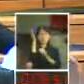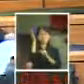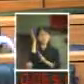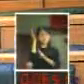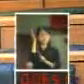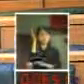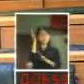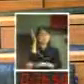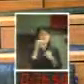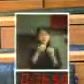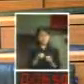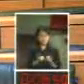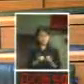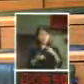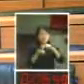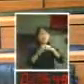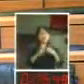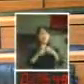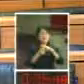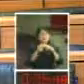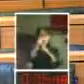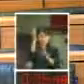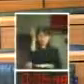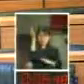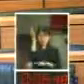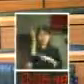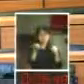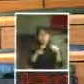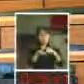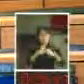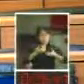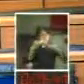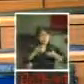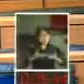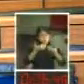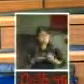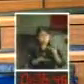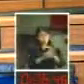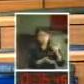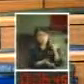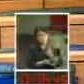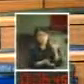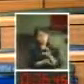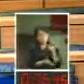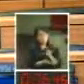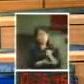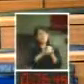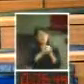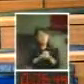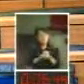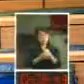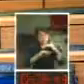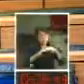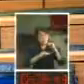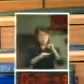าสถานการณ์จังหวัดชายแดนภาคใต้นี่เกิดขึ้นความรุนแรงเกิดขึ้นและงบประมาณลงไปมากเหลือเกินแต่สิ่งที่ผมได้ติดตาม